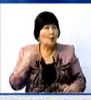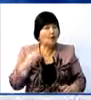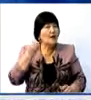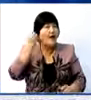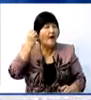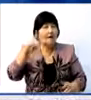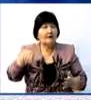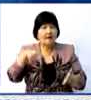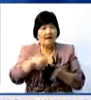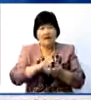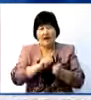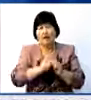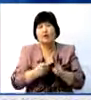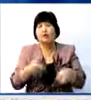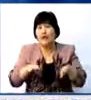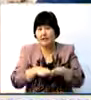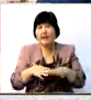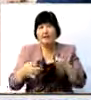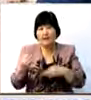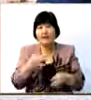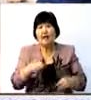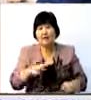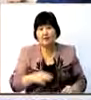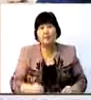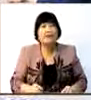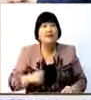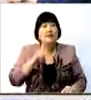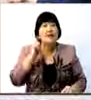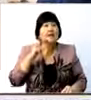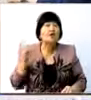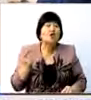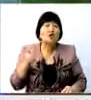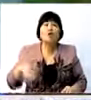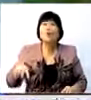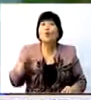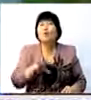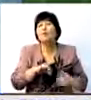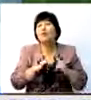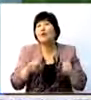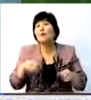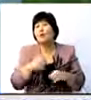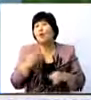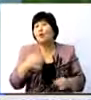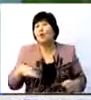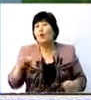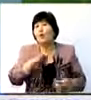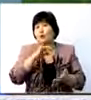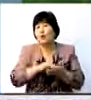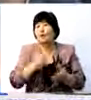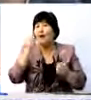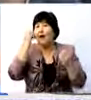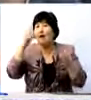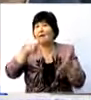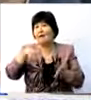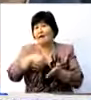ақылды қалаға айналдыру жайы талқыланды. Жасыл экономика өңір дамуының негізі, ал облыс орталығын ақылды